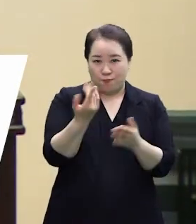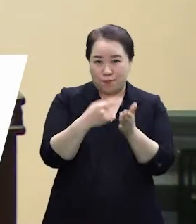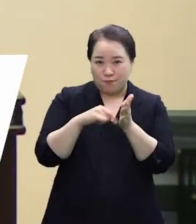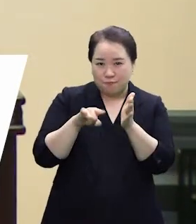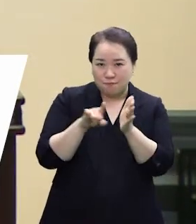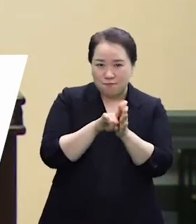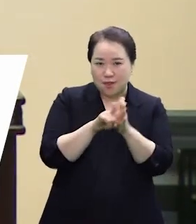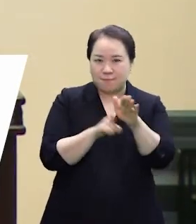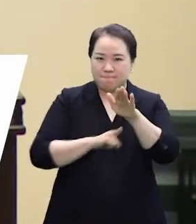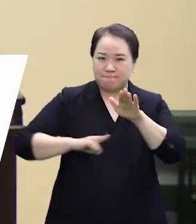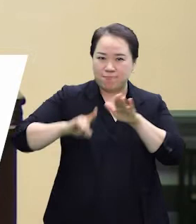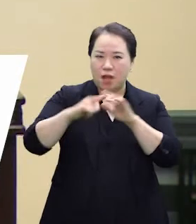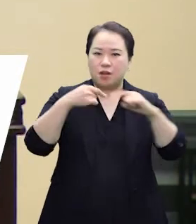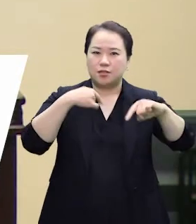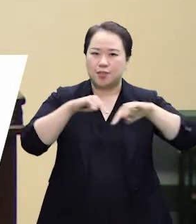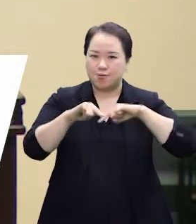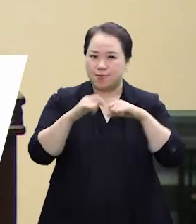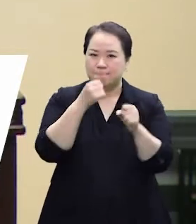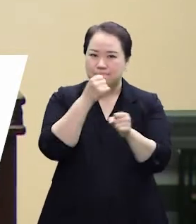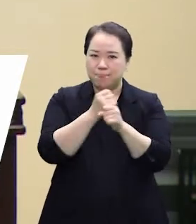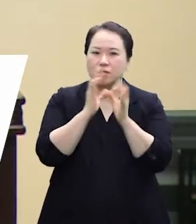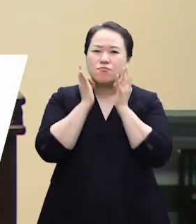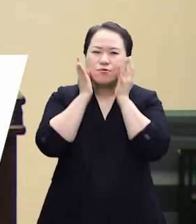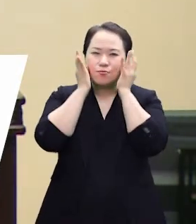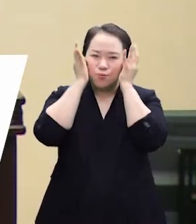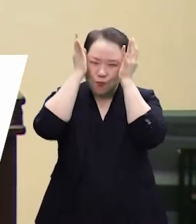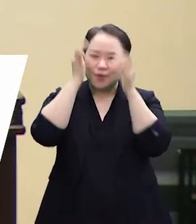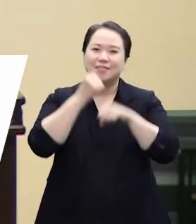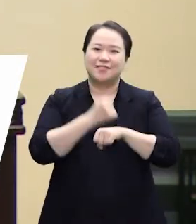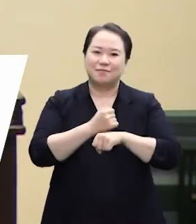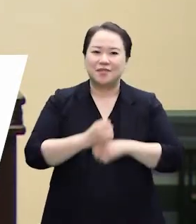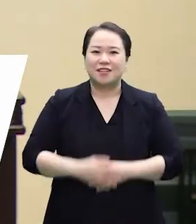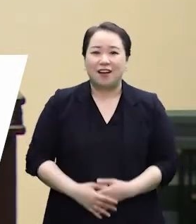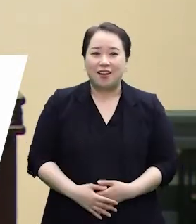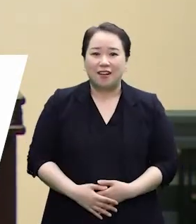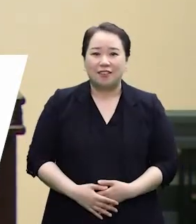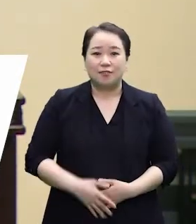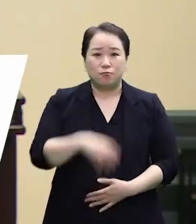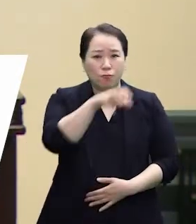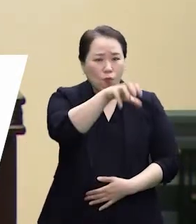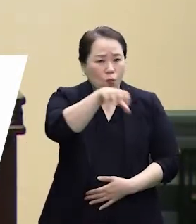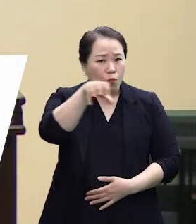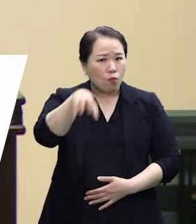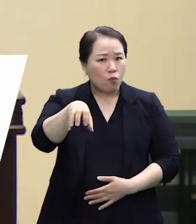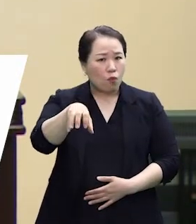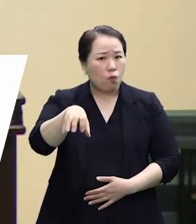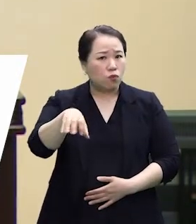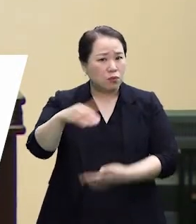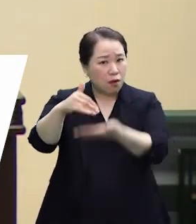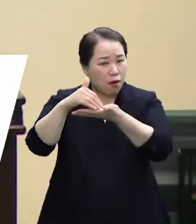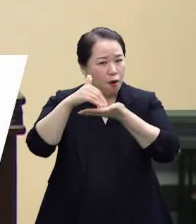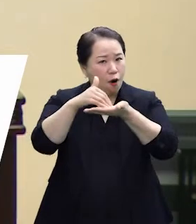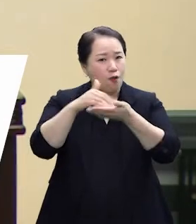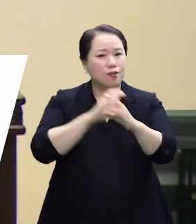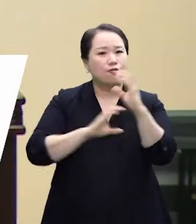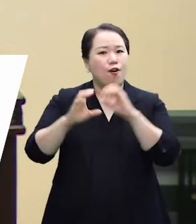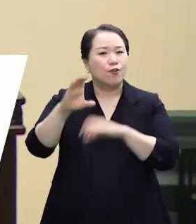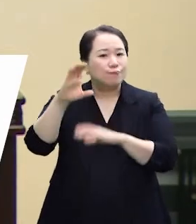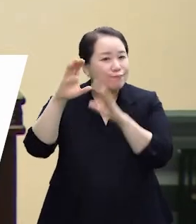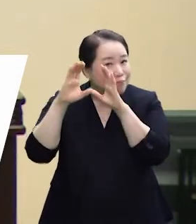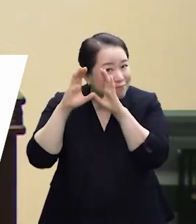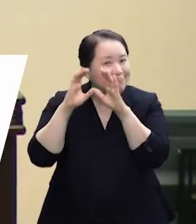도민을 위한 선제적인 정책 마련에 힘쓰겠습니다. 현장의 목소리에 더